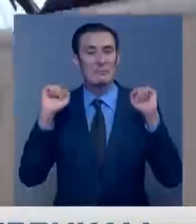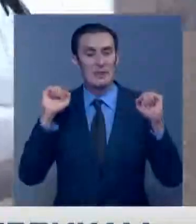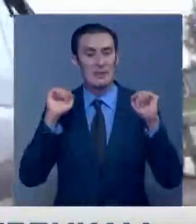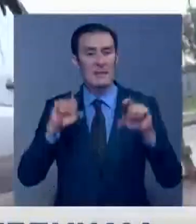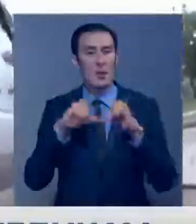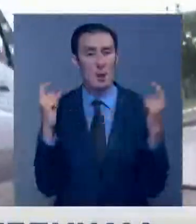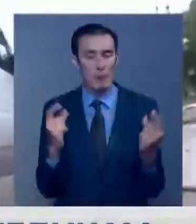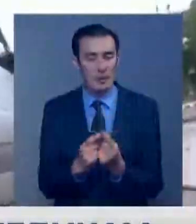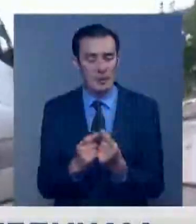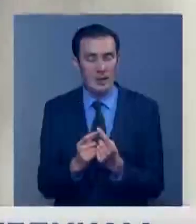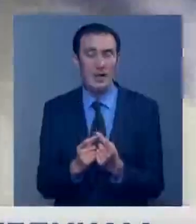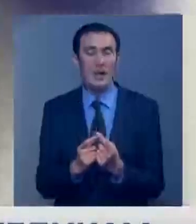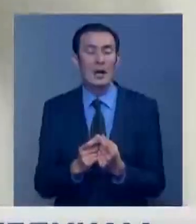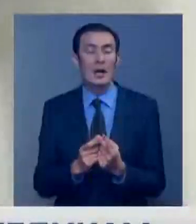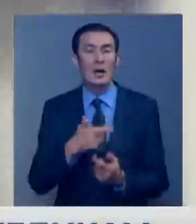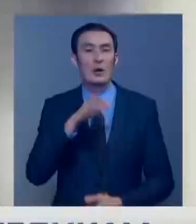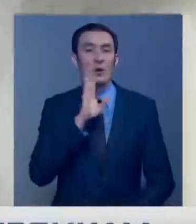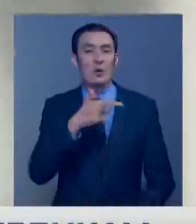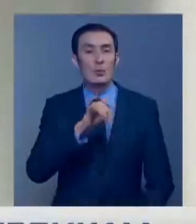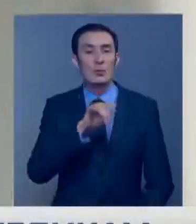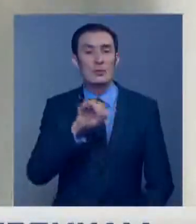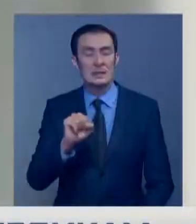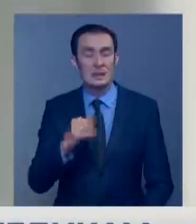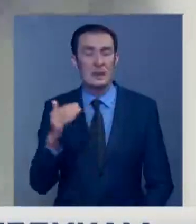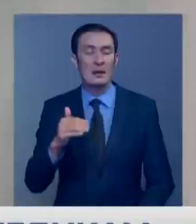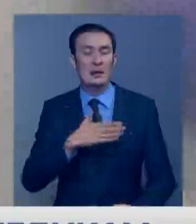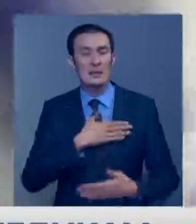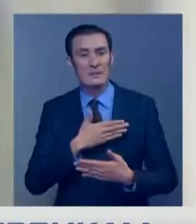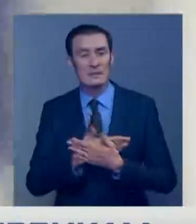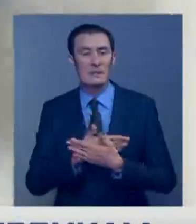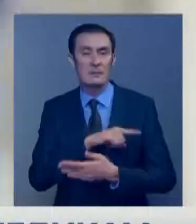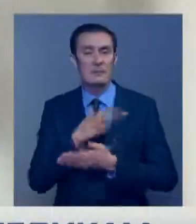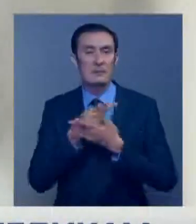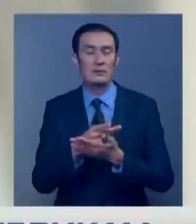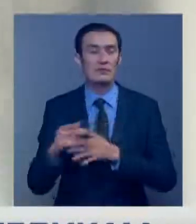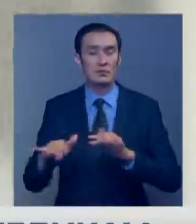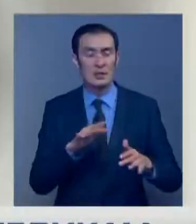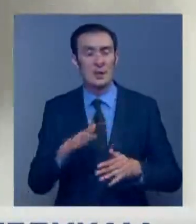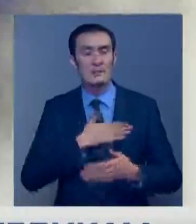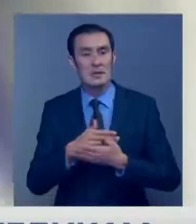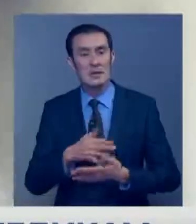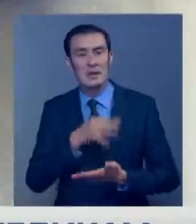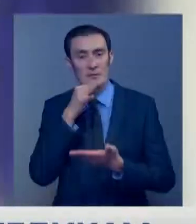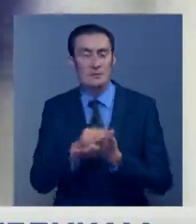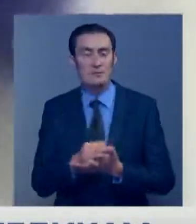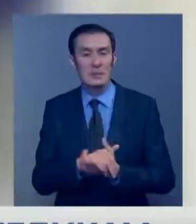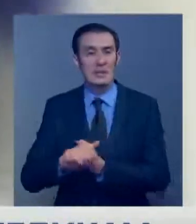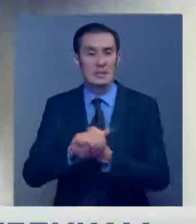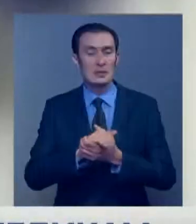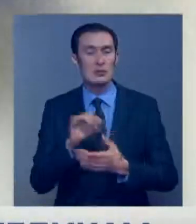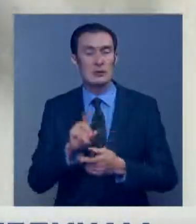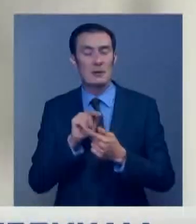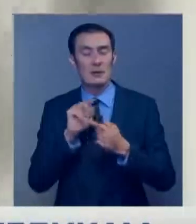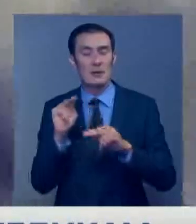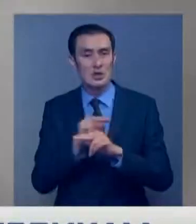спортивного комплекса. Гульзира Атабаева – активист профсоюзного движения. Она одной из первых отозвалась на призыв сплотиться для борьбы